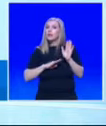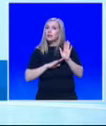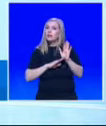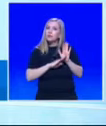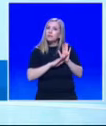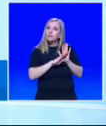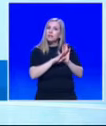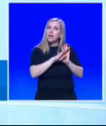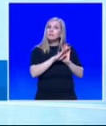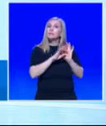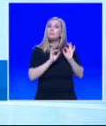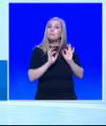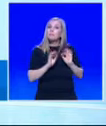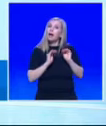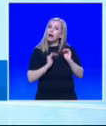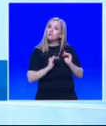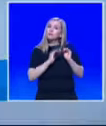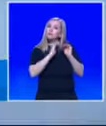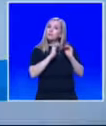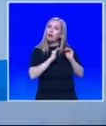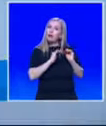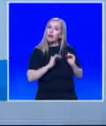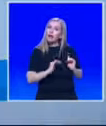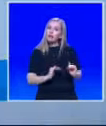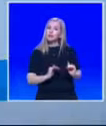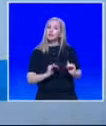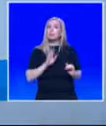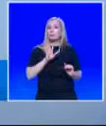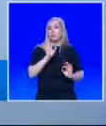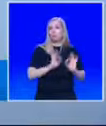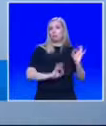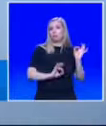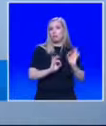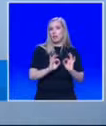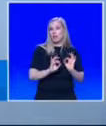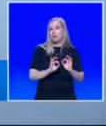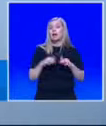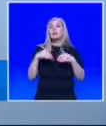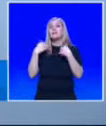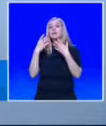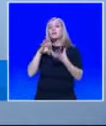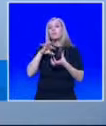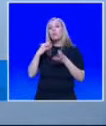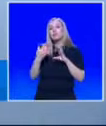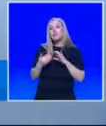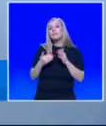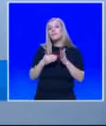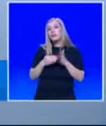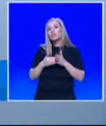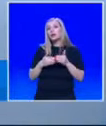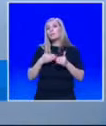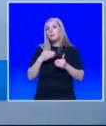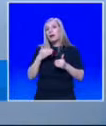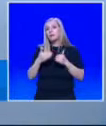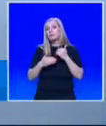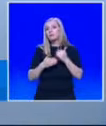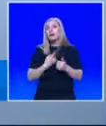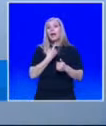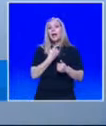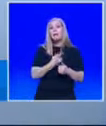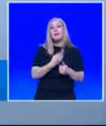на 5%. Виждате какво се случва на външно-политическия фронт. Макар и бавно, една по една всички държави, които